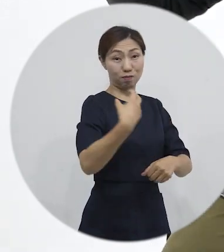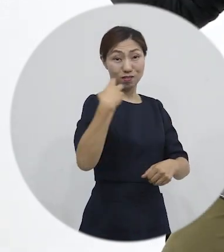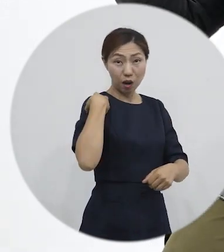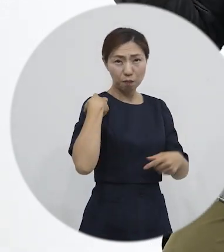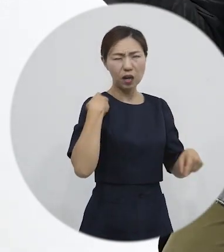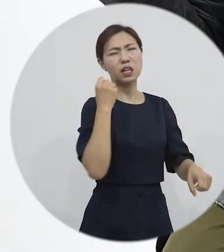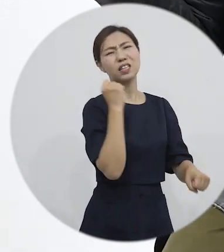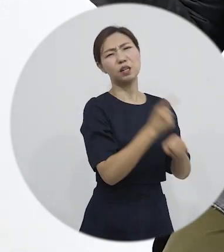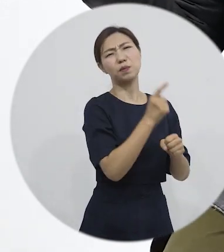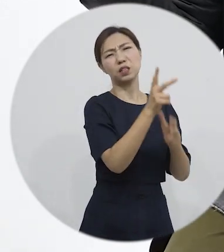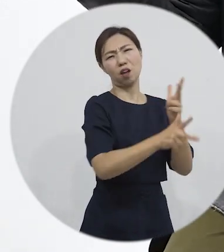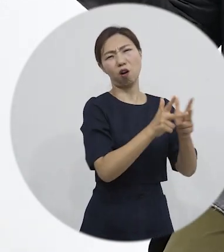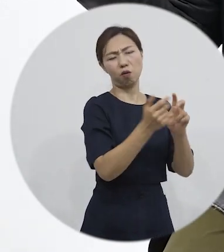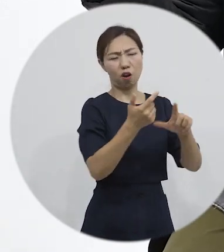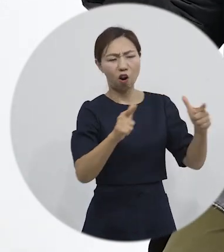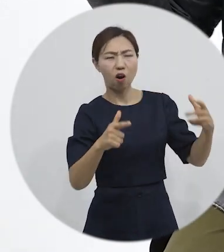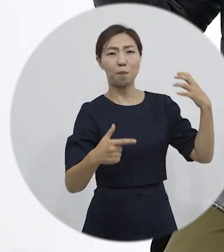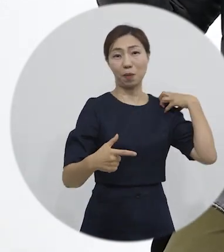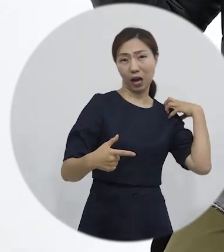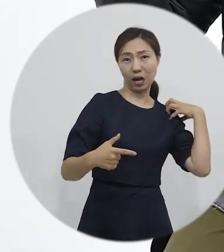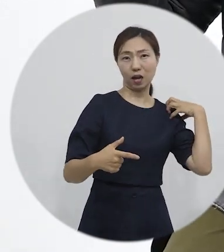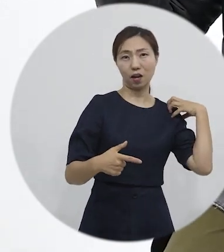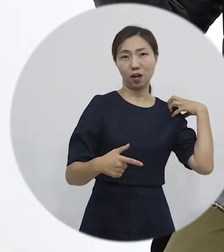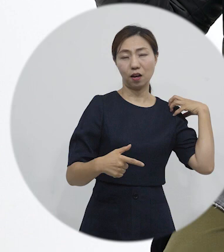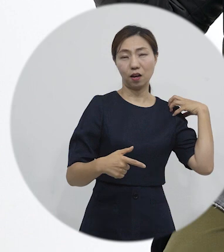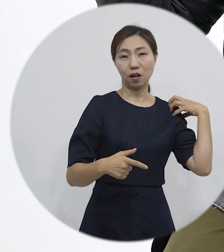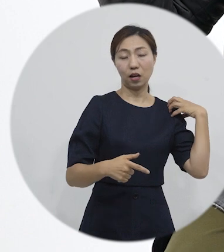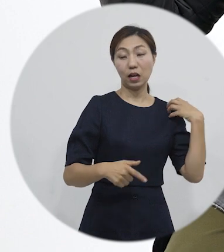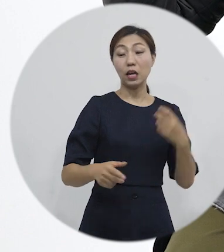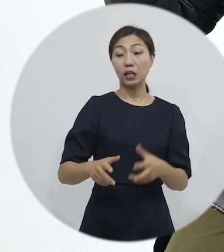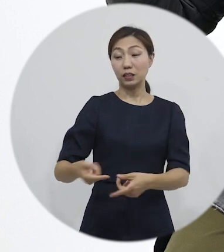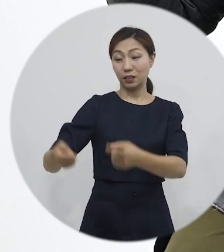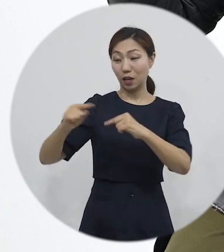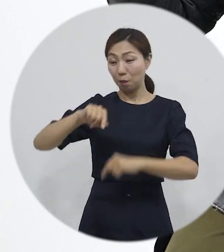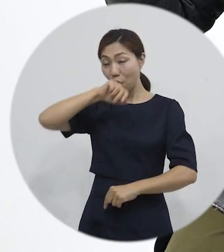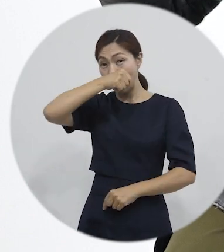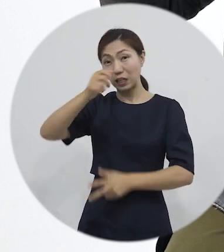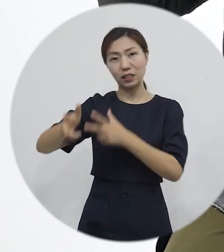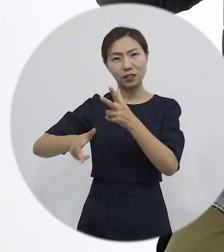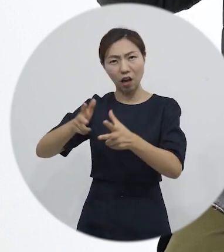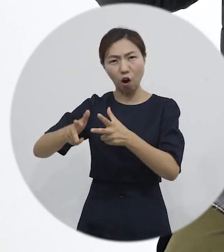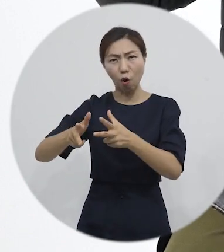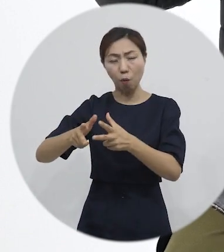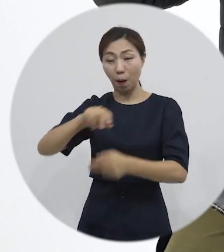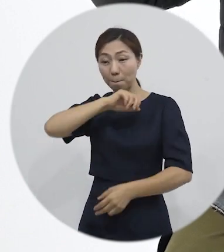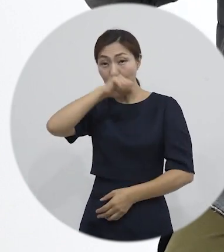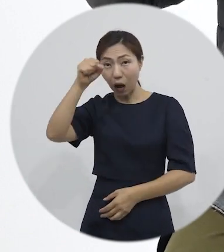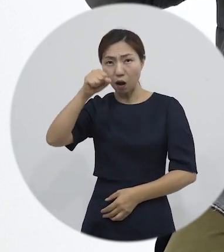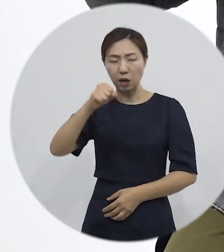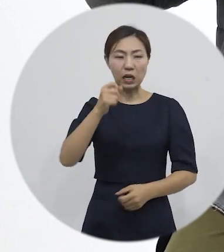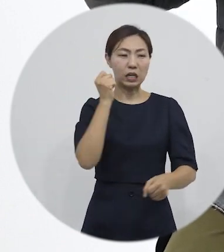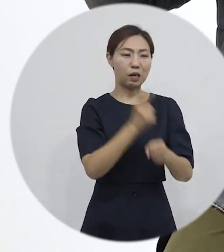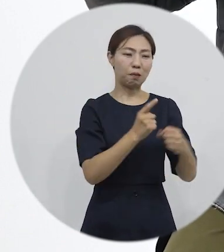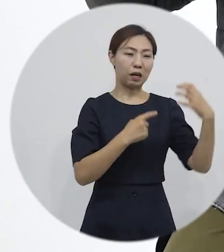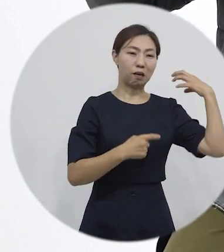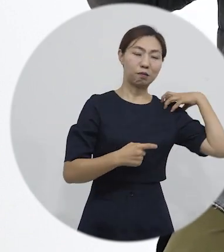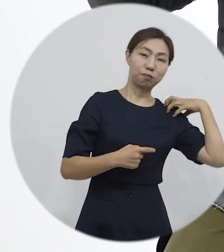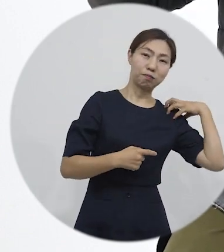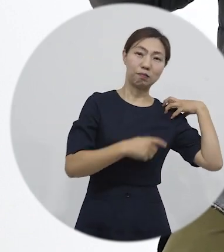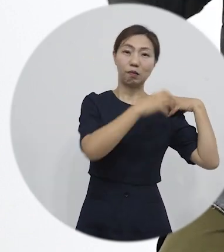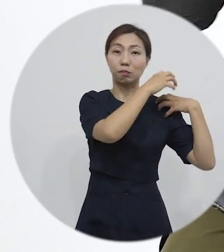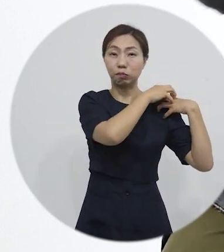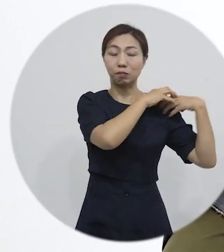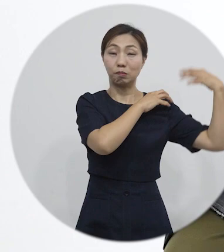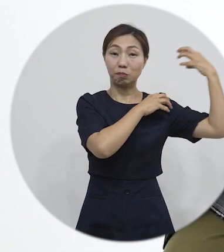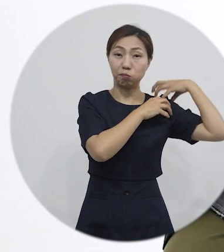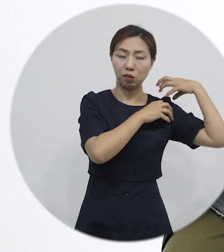수많은 사업을 가지고 있습니다. 그러니까 참여예산제로 선정된 사업은 이미 사업을 보따리로 갖고 있는